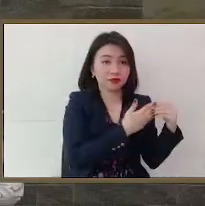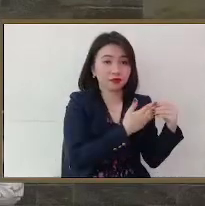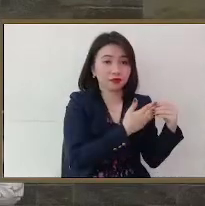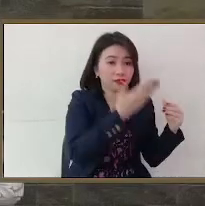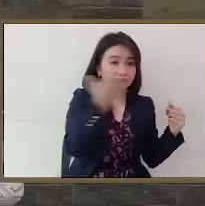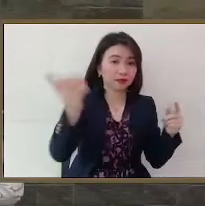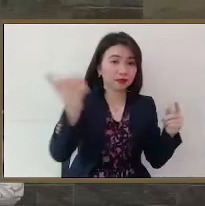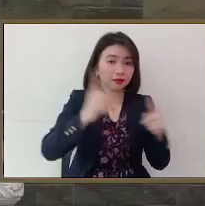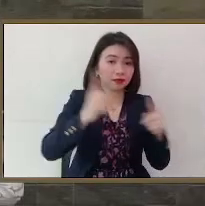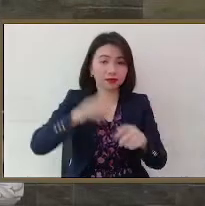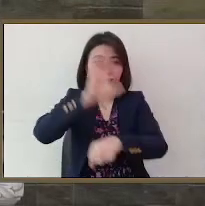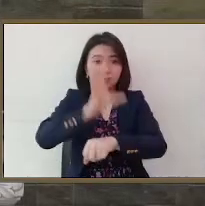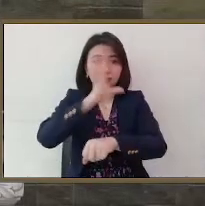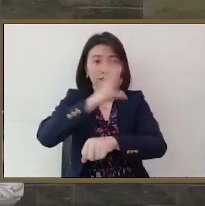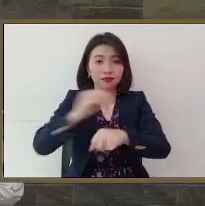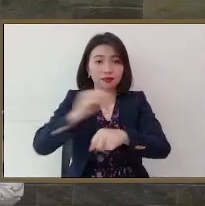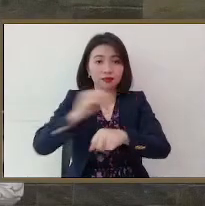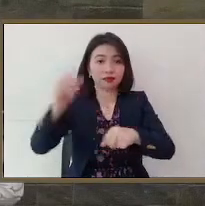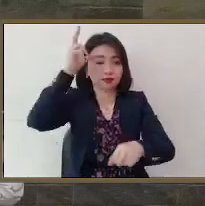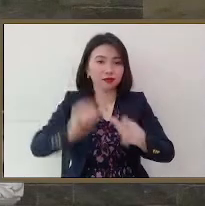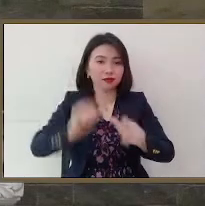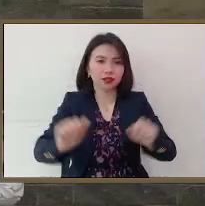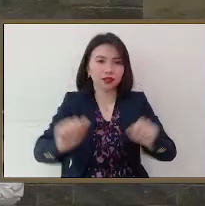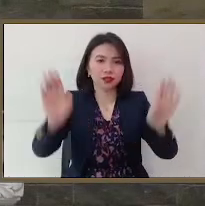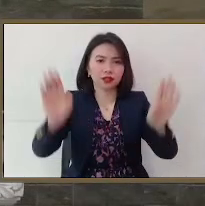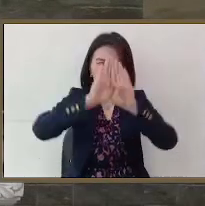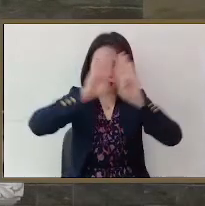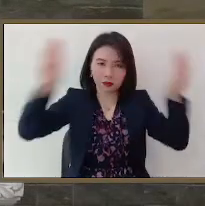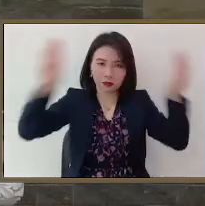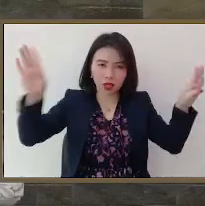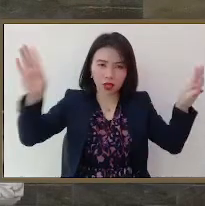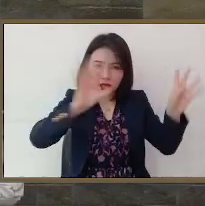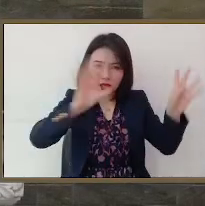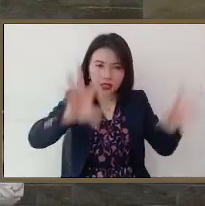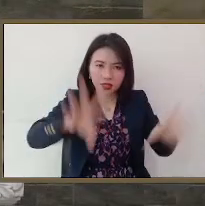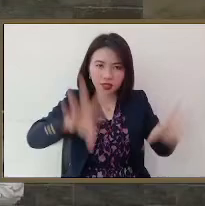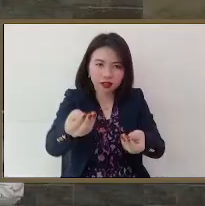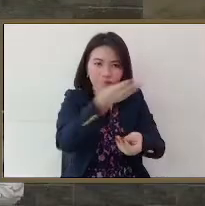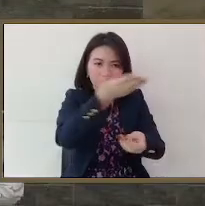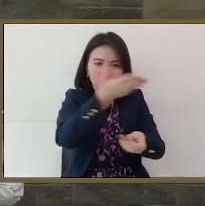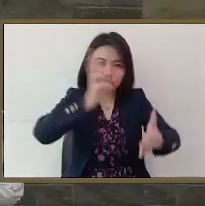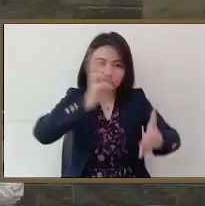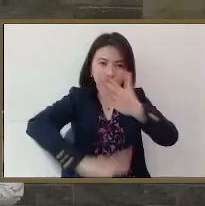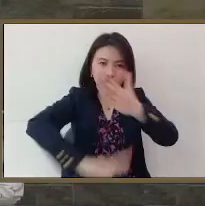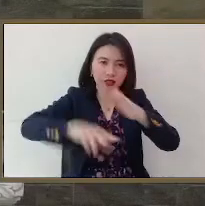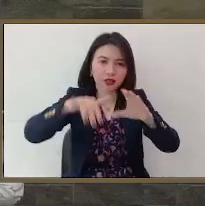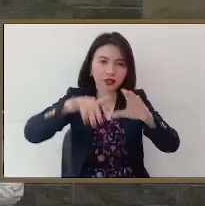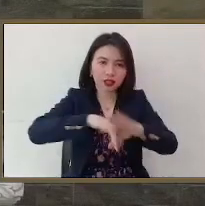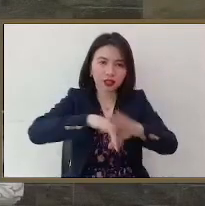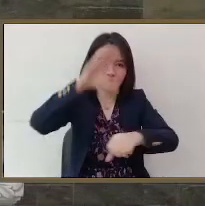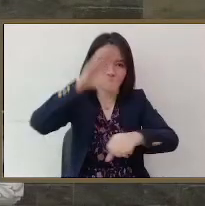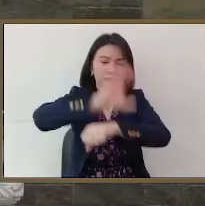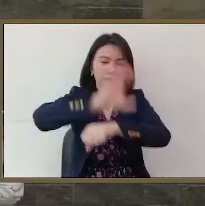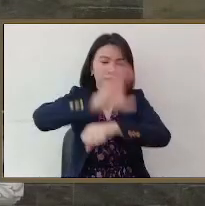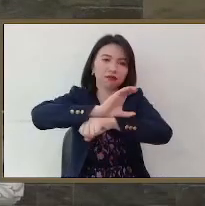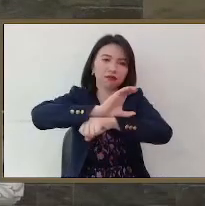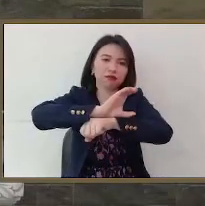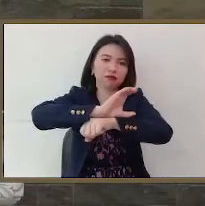temple and Satan can open and give you the scriptures in the temple.